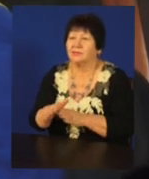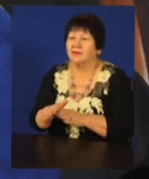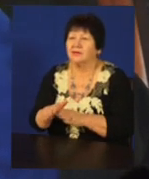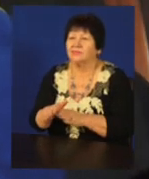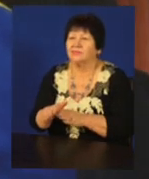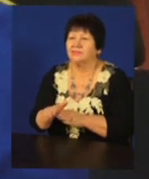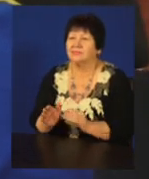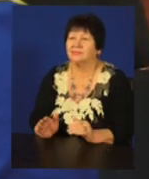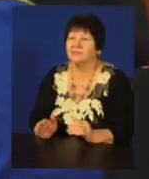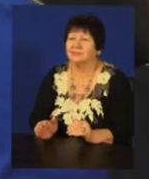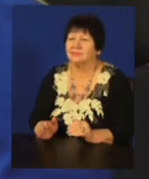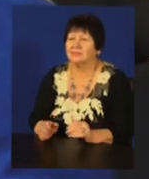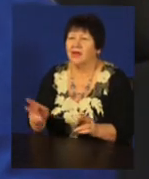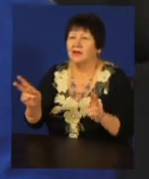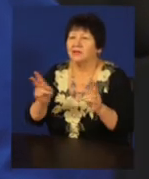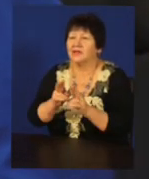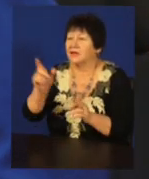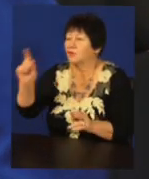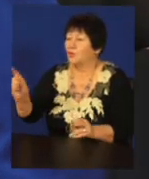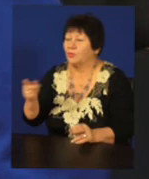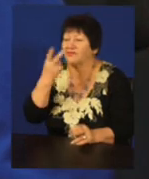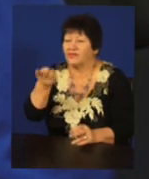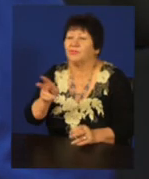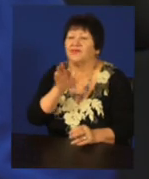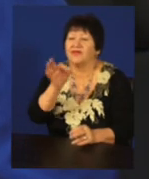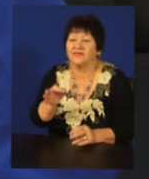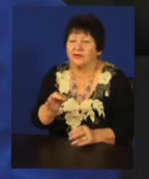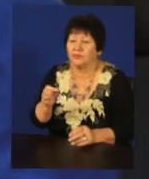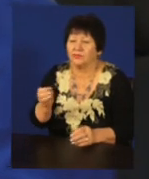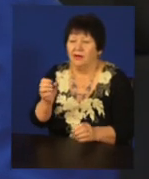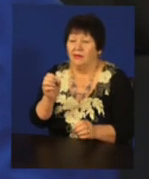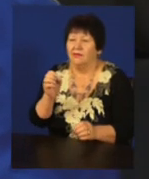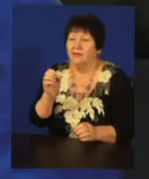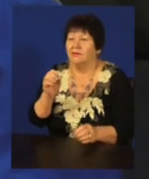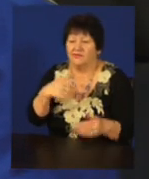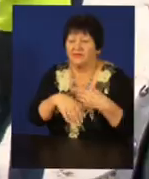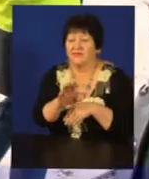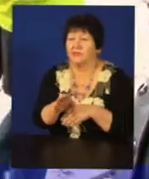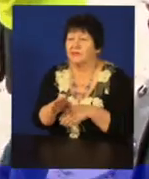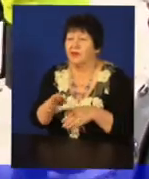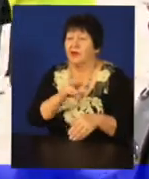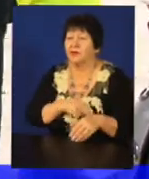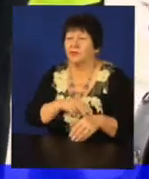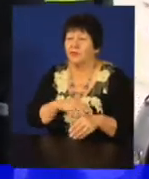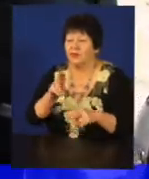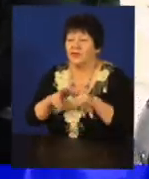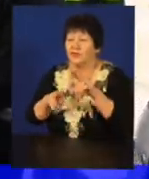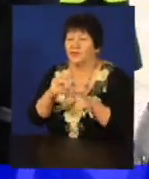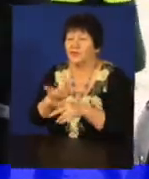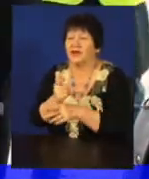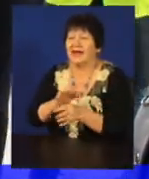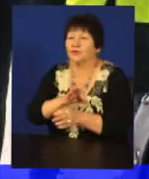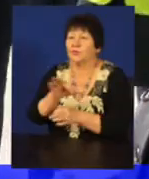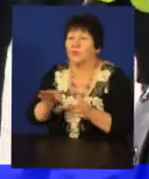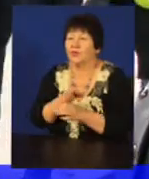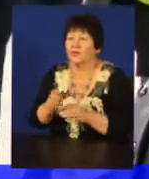Nu știu, ne întâlnesc cu un om să zic că ce ați făcut, v-ați dus, tot normal. Lucrările de construcție în cadrul